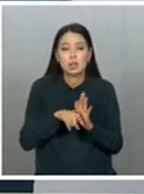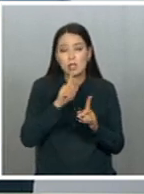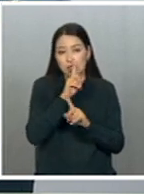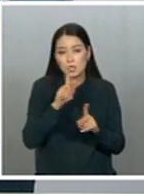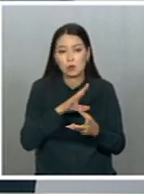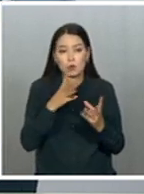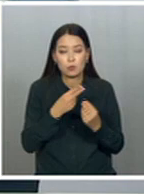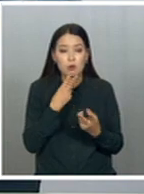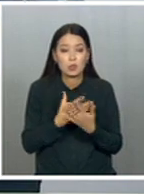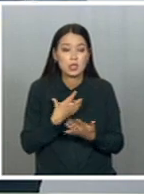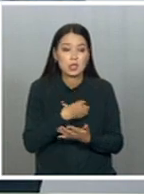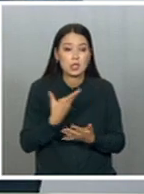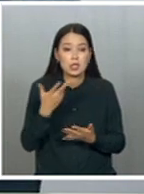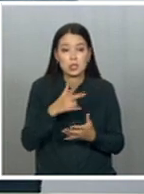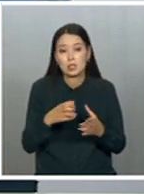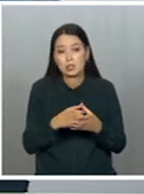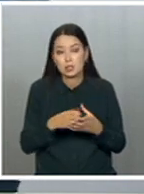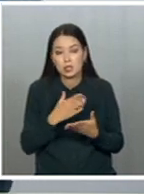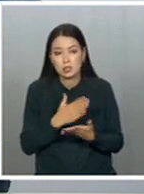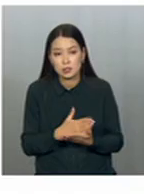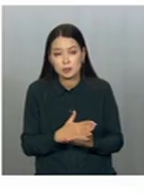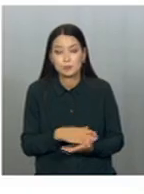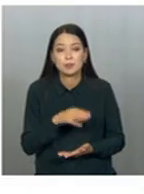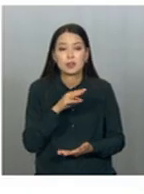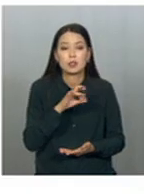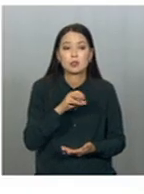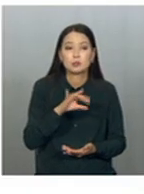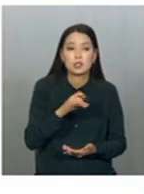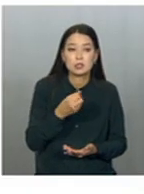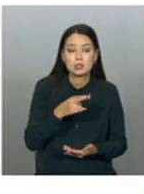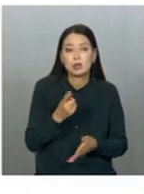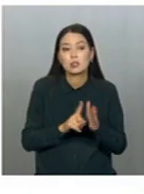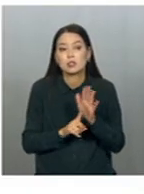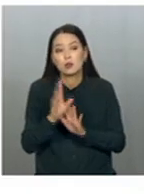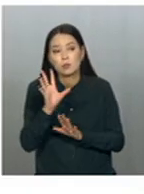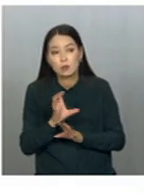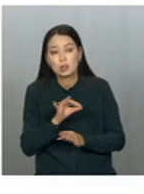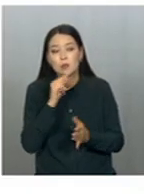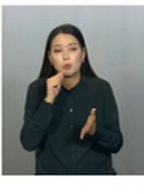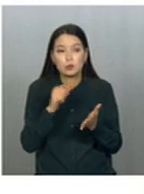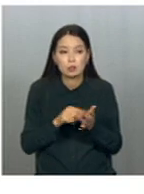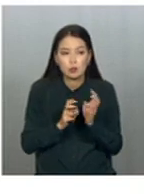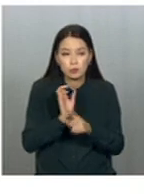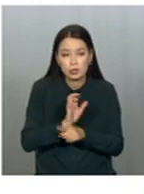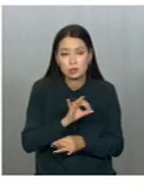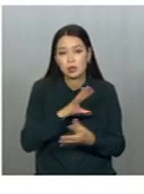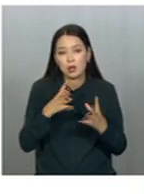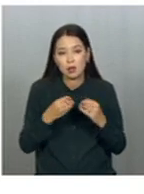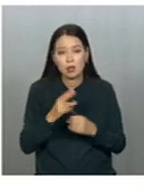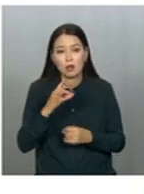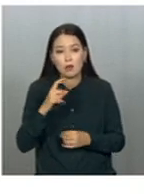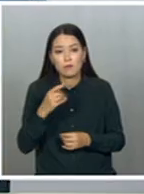көрсететін негізгі үш көрсеткіштер – транспирация қарқындылығы, транспирация өнімділігі және де транспирация